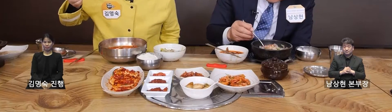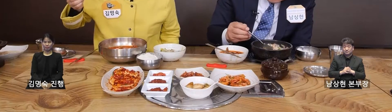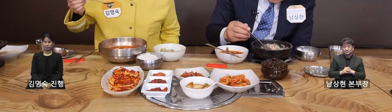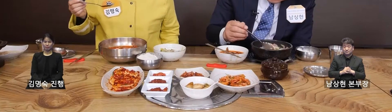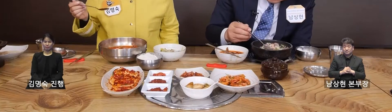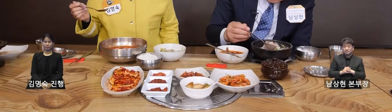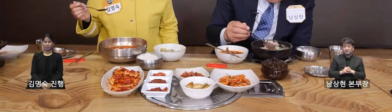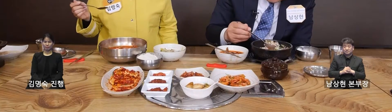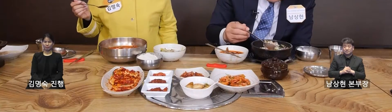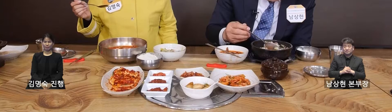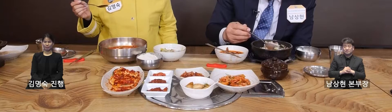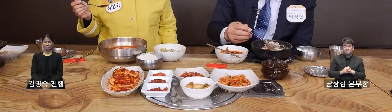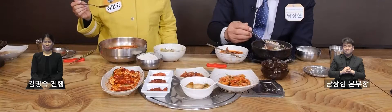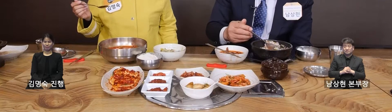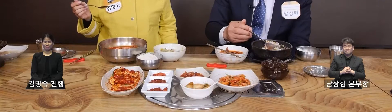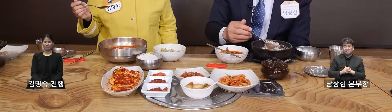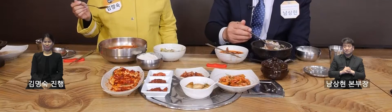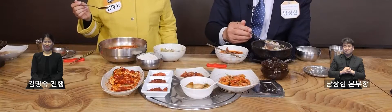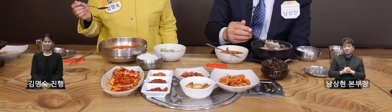아,